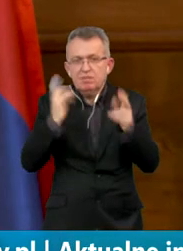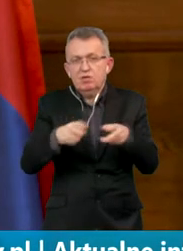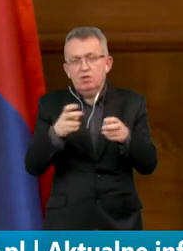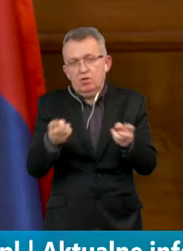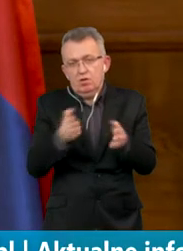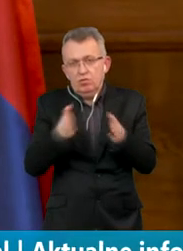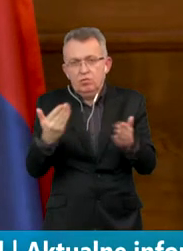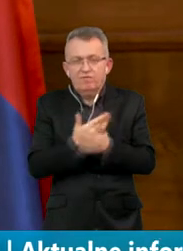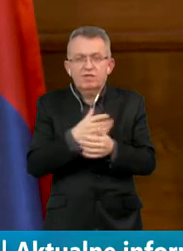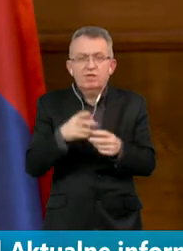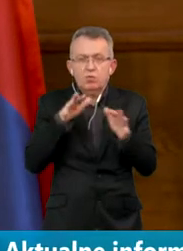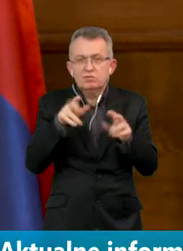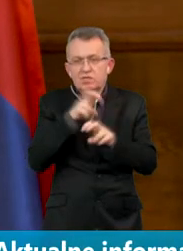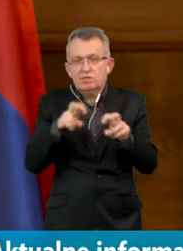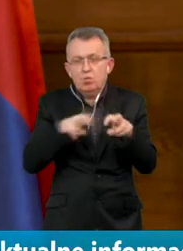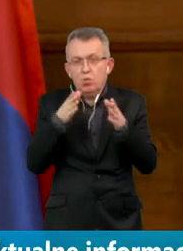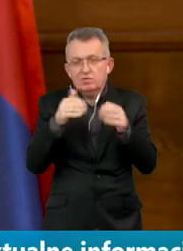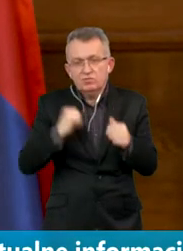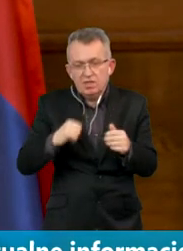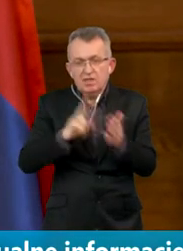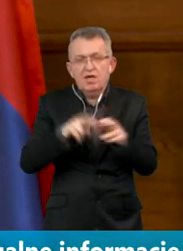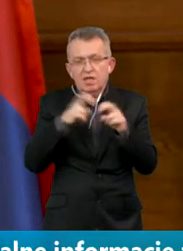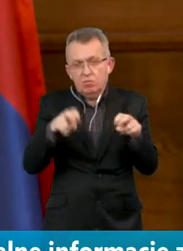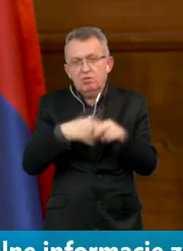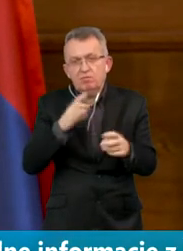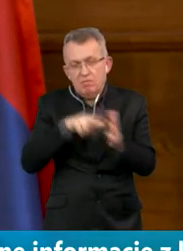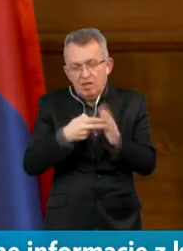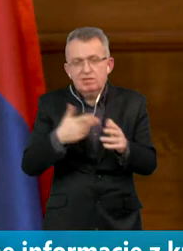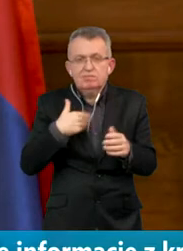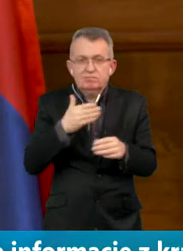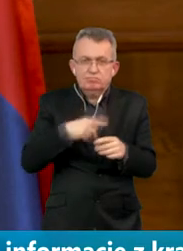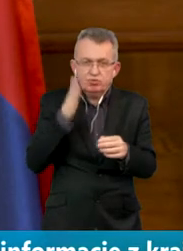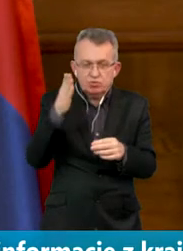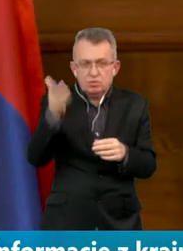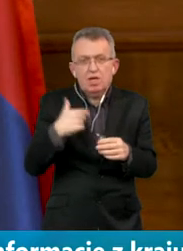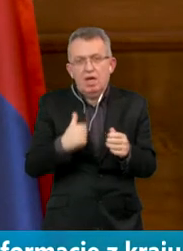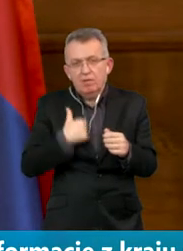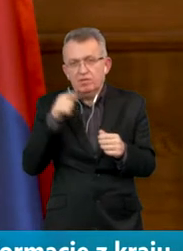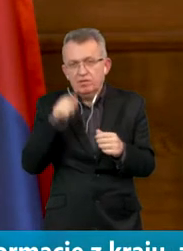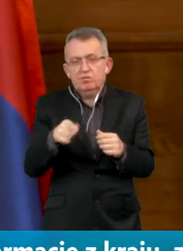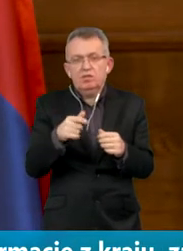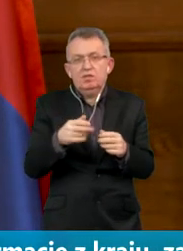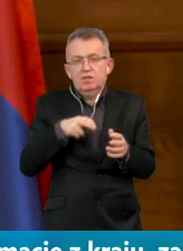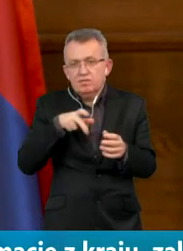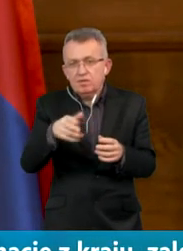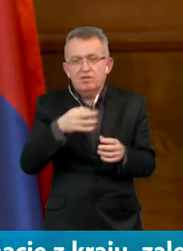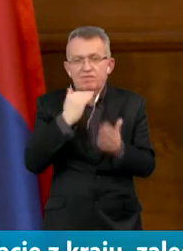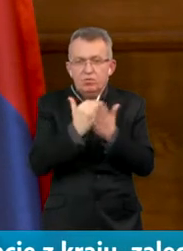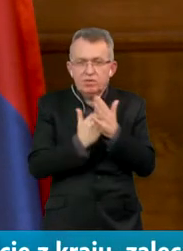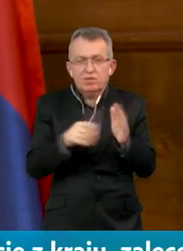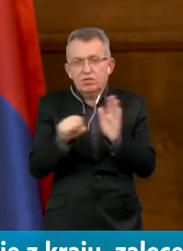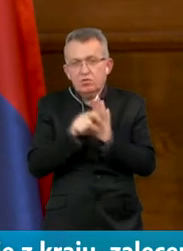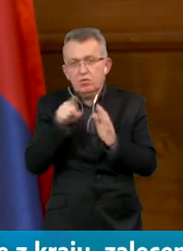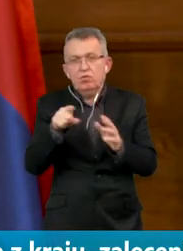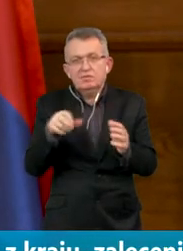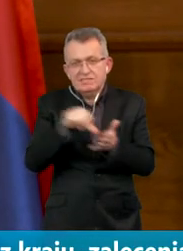nowe. Wiele tych ulic czeka na remont, staramy się to sukcesywnie realizować, tak żeby rzeczywiście ta jakość poruszania się i funkcjonowania w